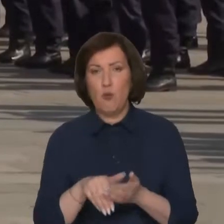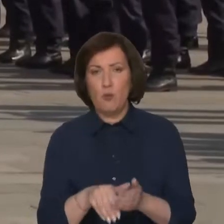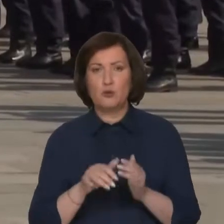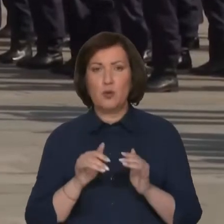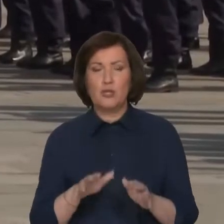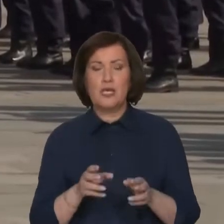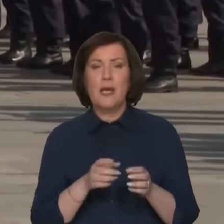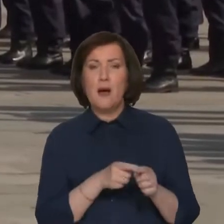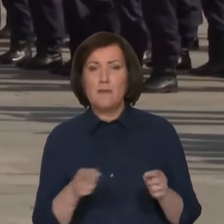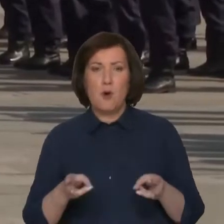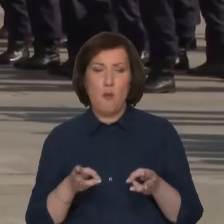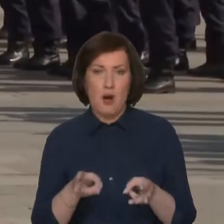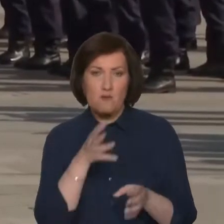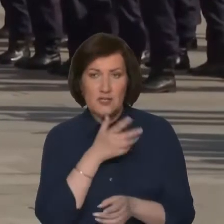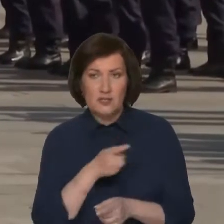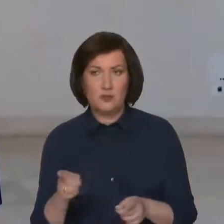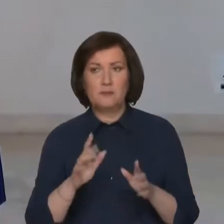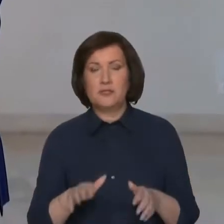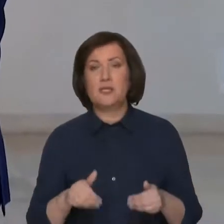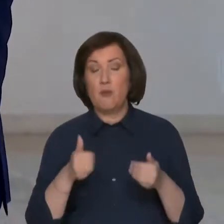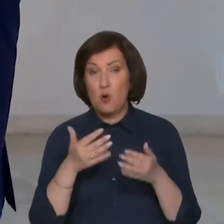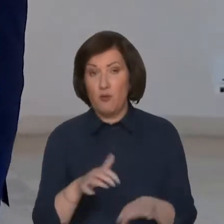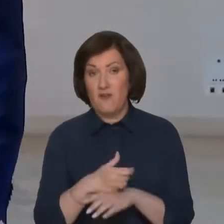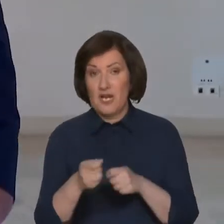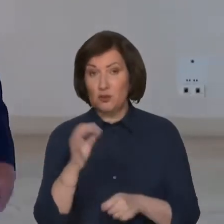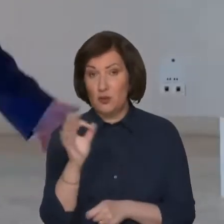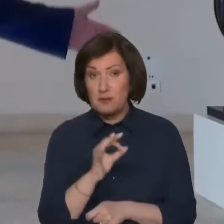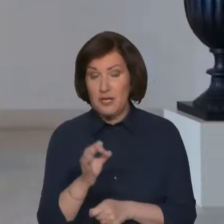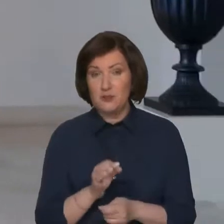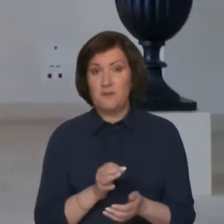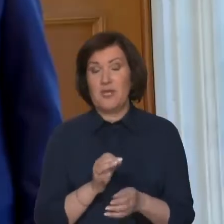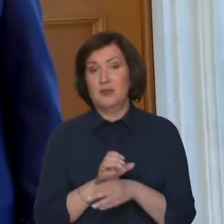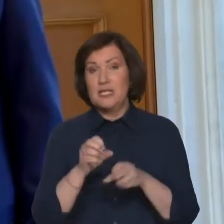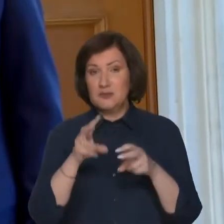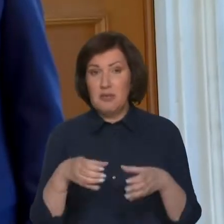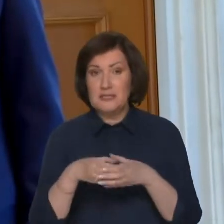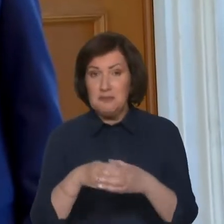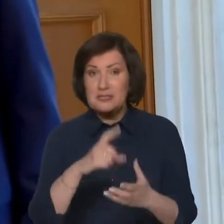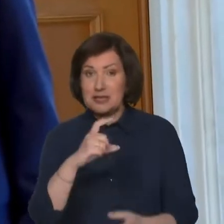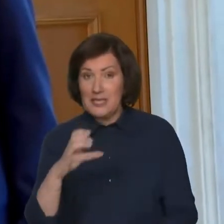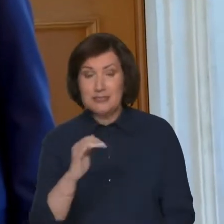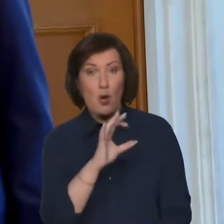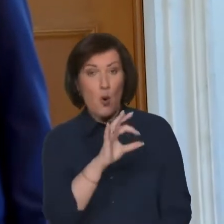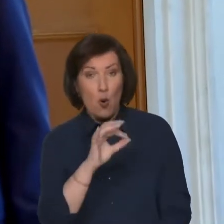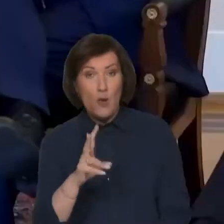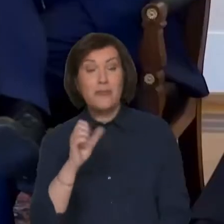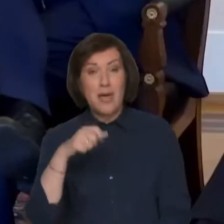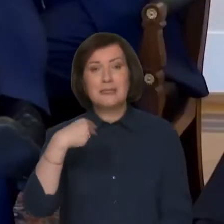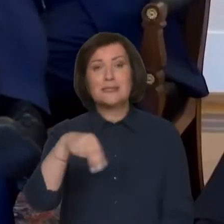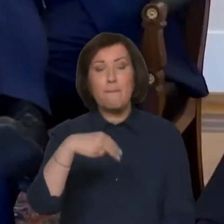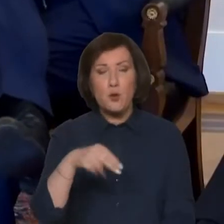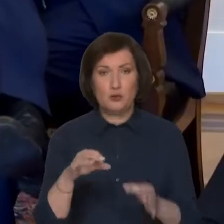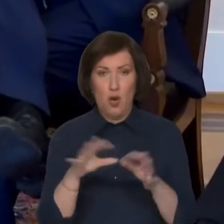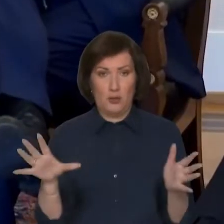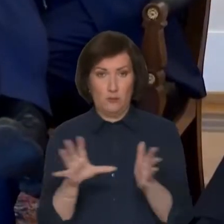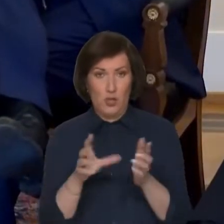пройти опалювальний сезон. Прем'єр також запропонував канцлеру Німеччини спрямувати спецмісію ЄС та ООН на Запорізьку атомну